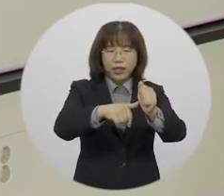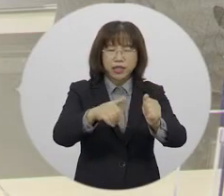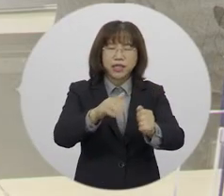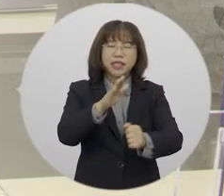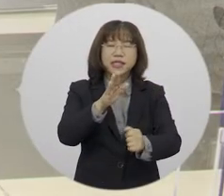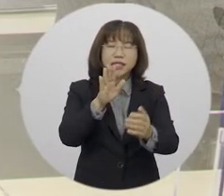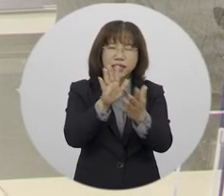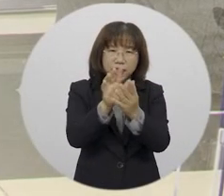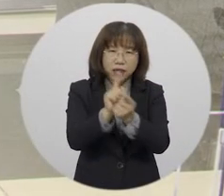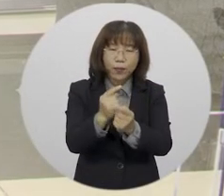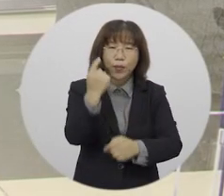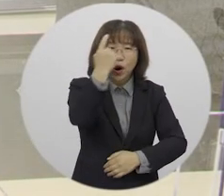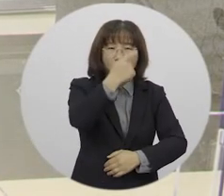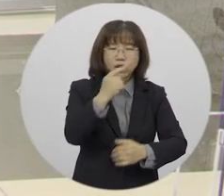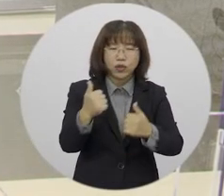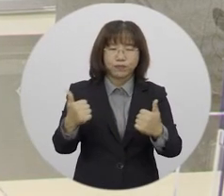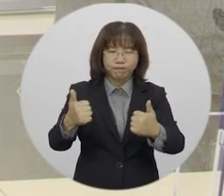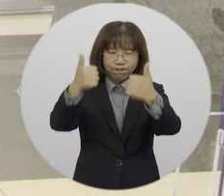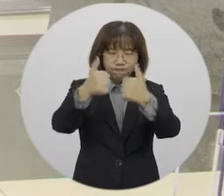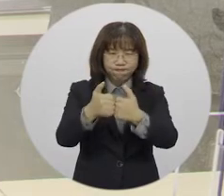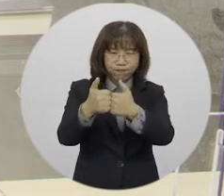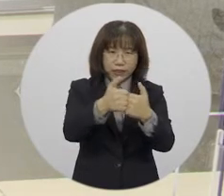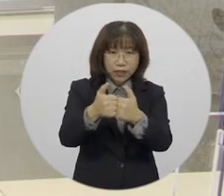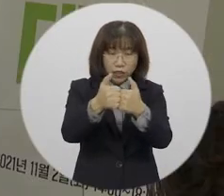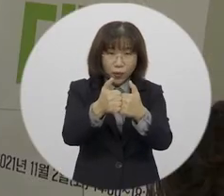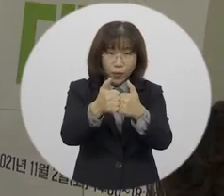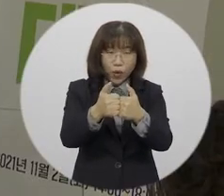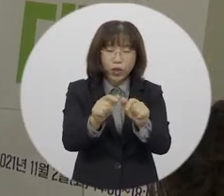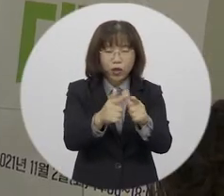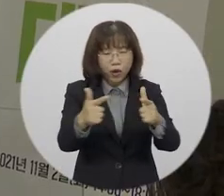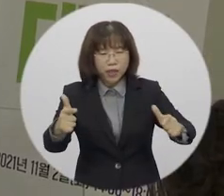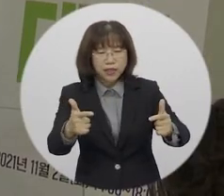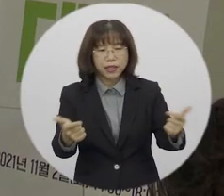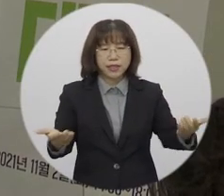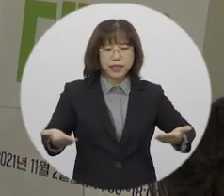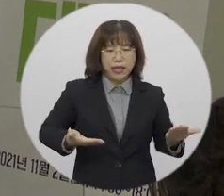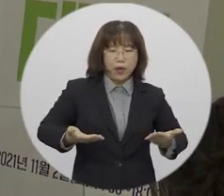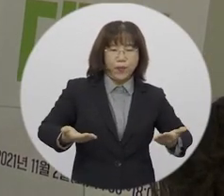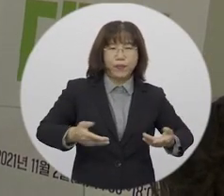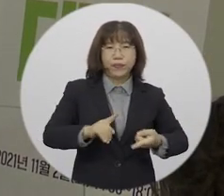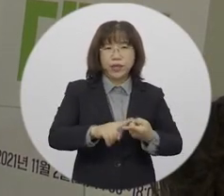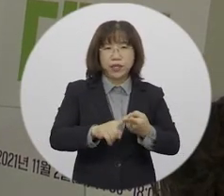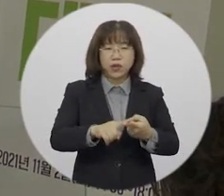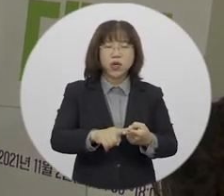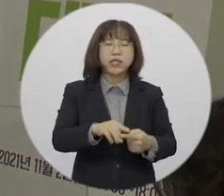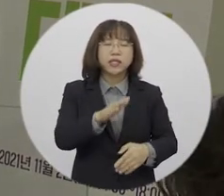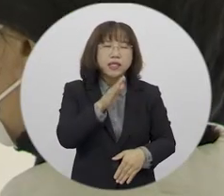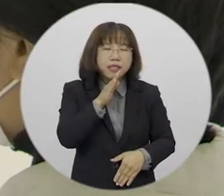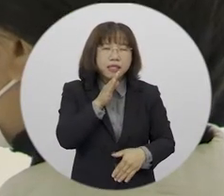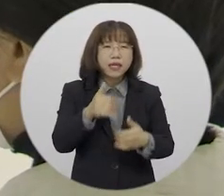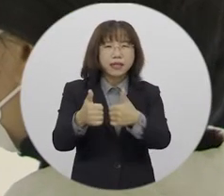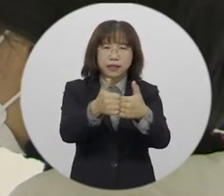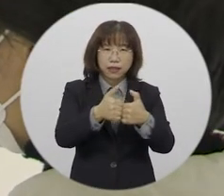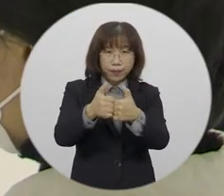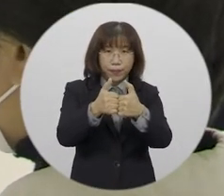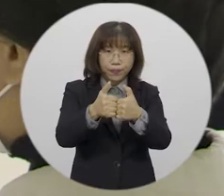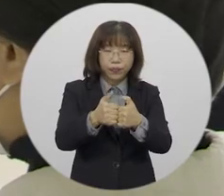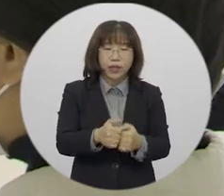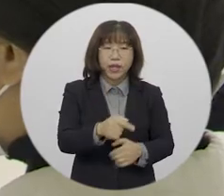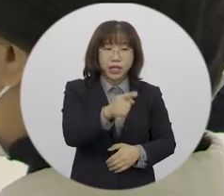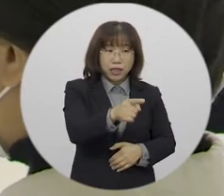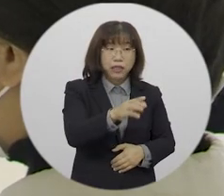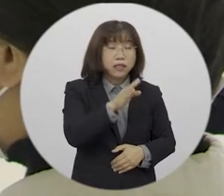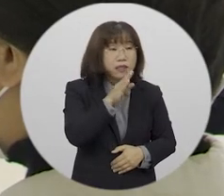갖고 심화 컨설팅을 지원받은 예비 창업자 6팀이 다양한 사업 아이템을 활용해 실전 피칭을